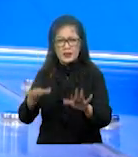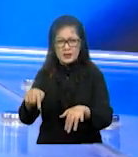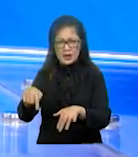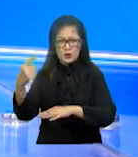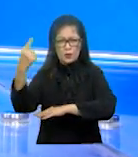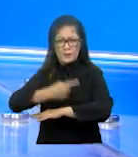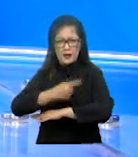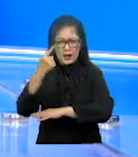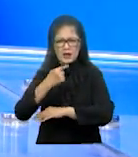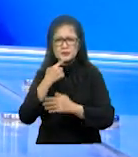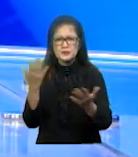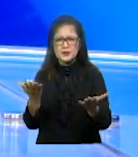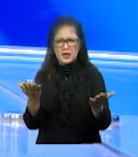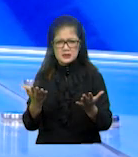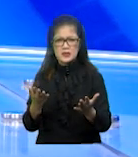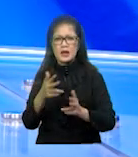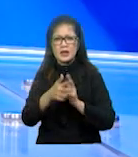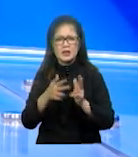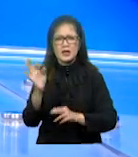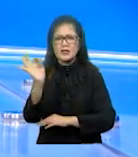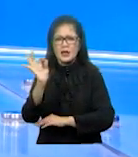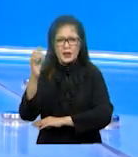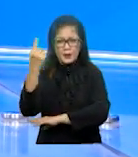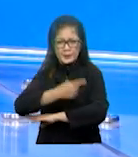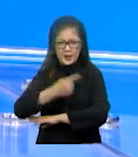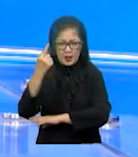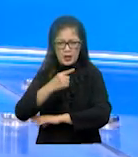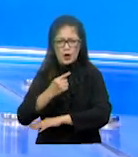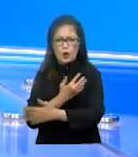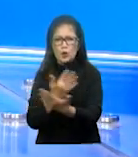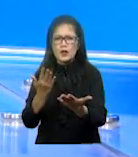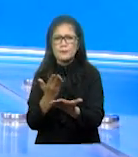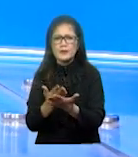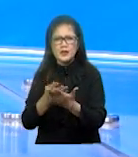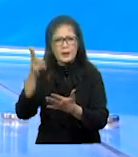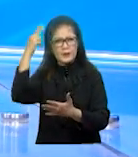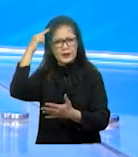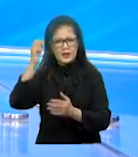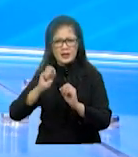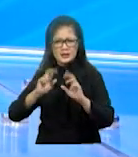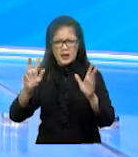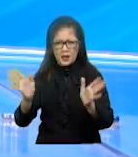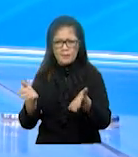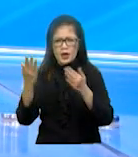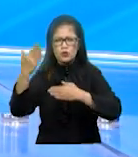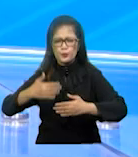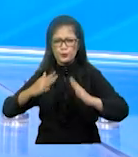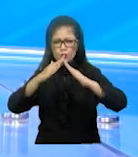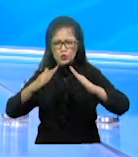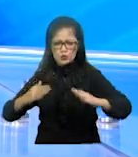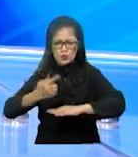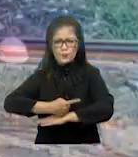di perlintasan kereta tanpa palang pintu. Warga meminta Pemkab Serang untuk membangun pos jaga di perlintasan kereta api ini.